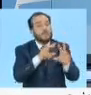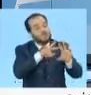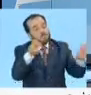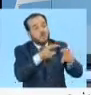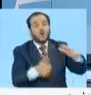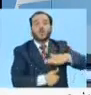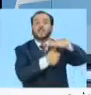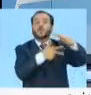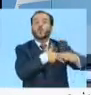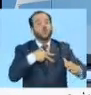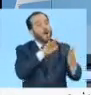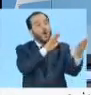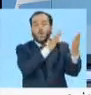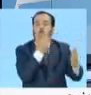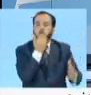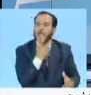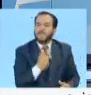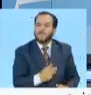استجواب ومساءلة الحكومة؟